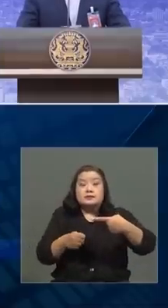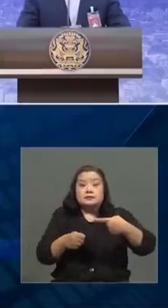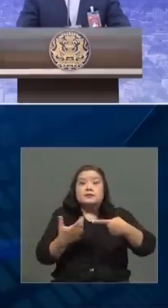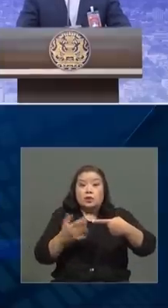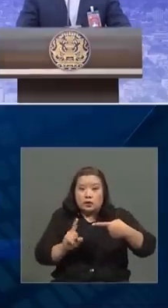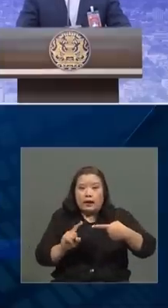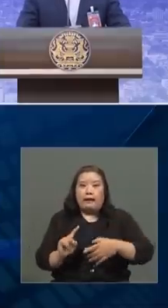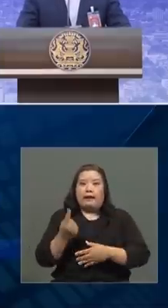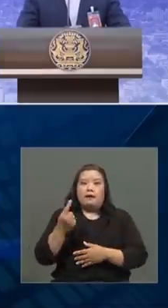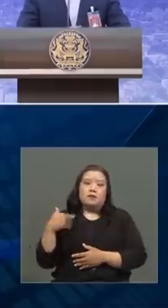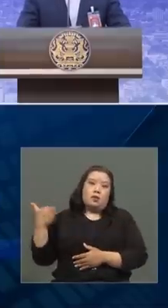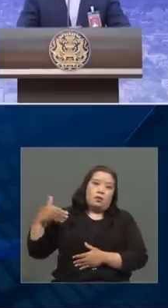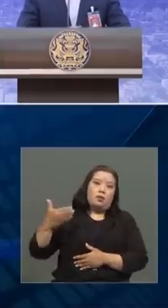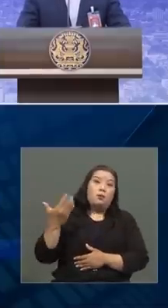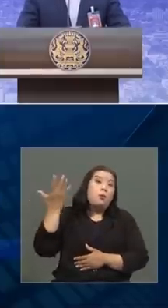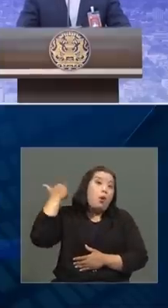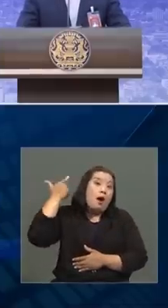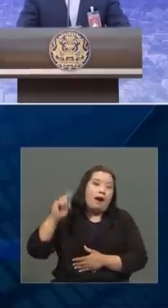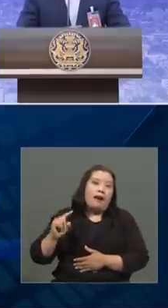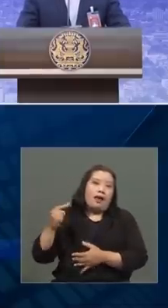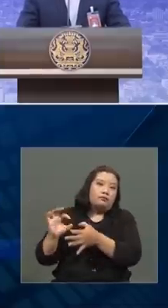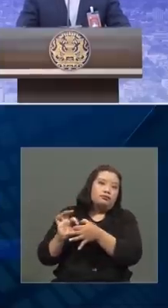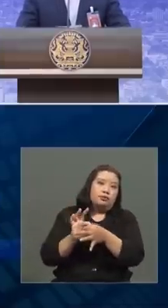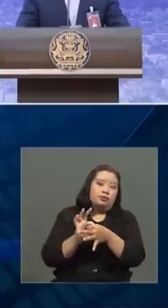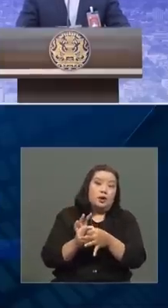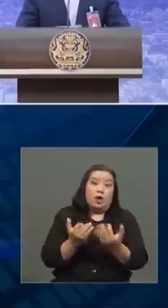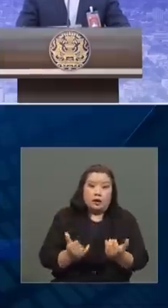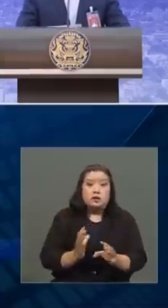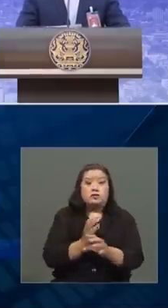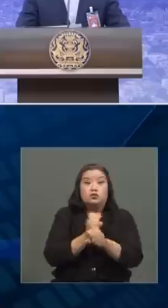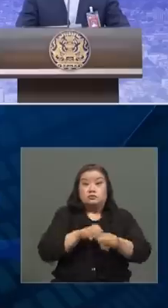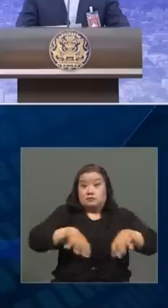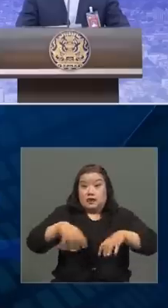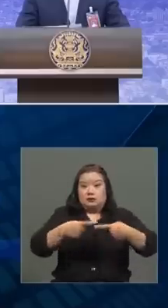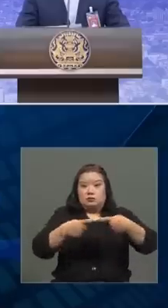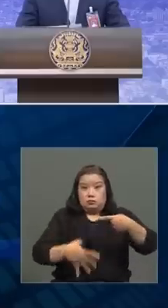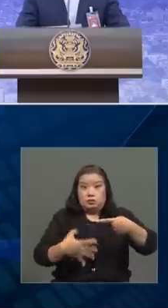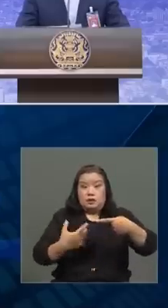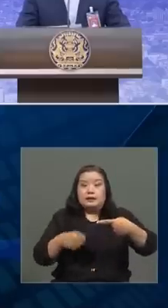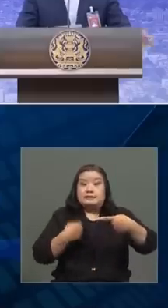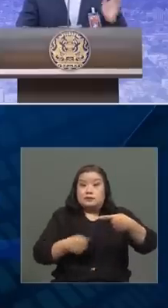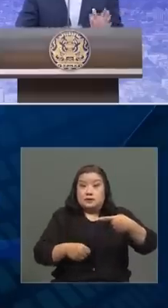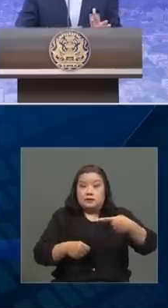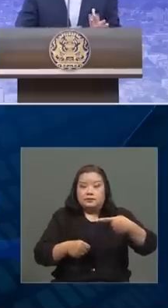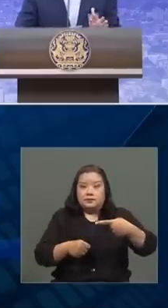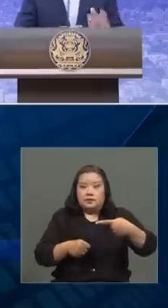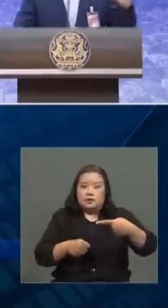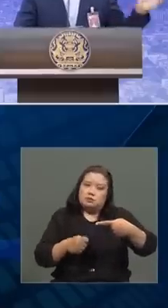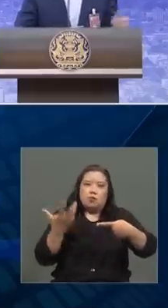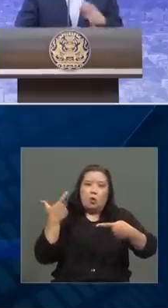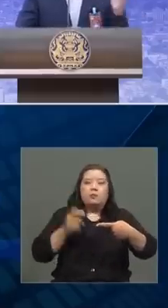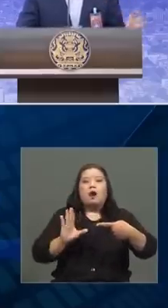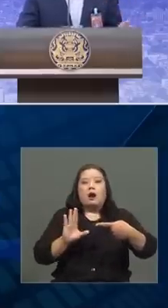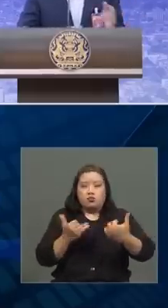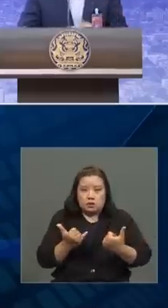สะสมเอ่อเอ่อไม่ชัดประทานโทษครับรายงานสูงสุด10อันดับแรกของเมื่อวานเน็ตของวันนี้ละกันไม่ใช่